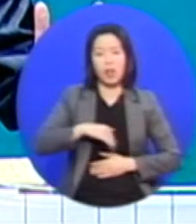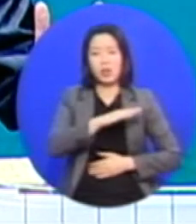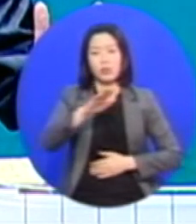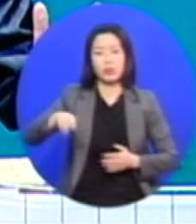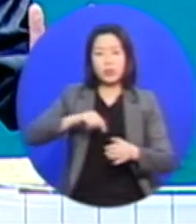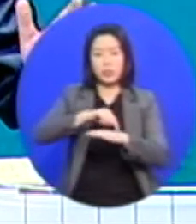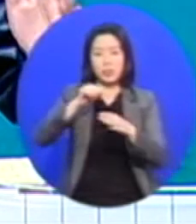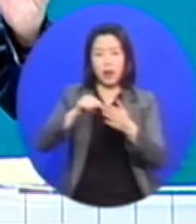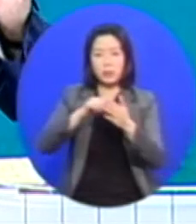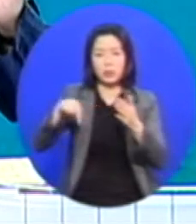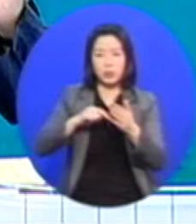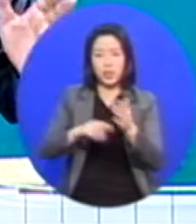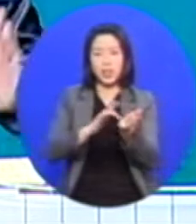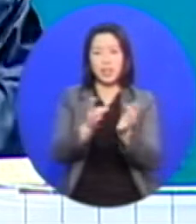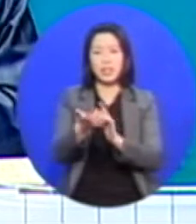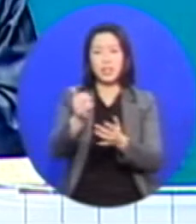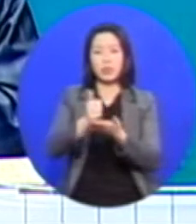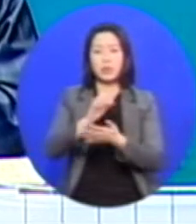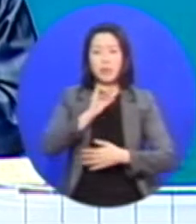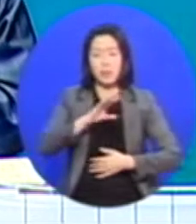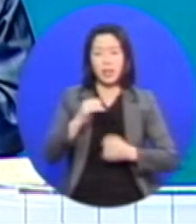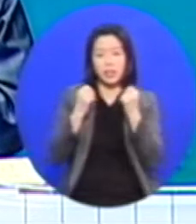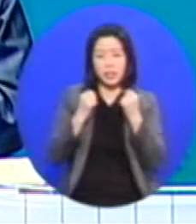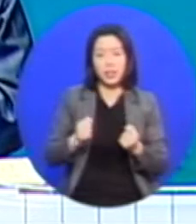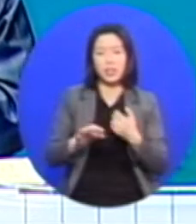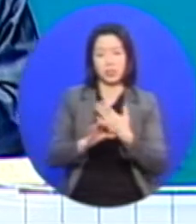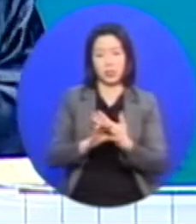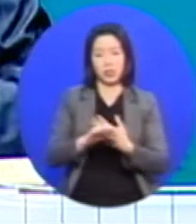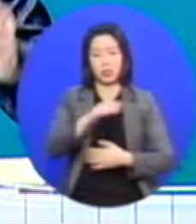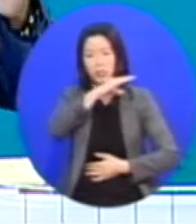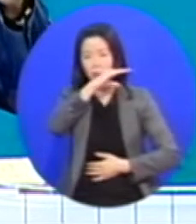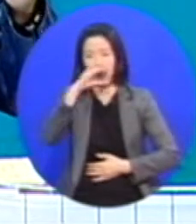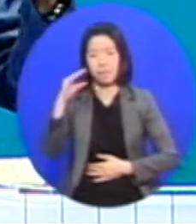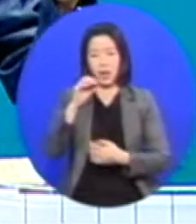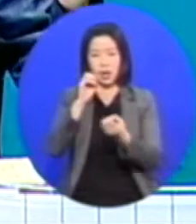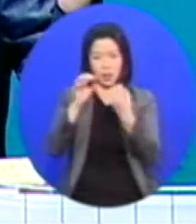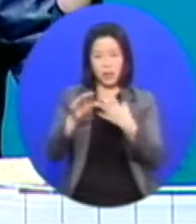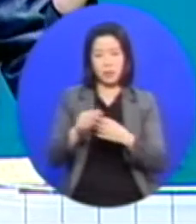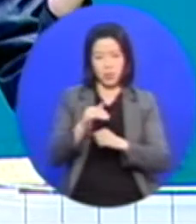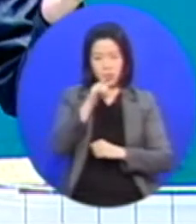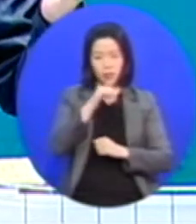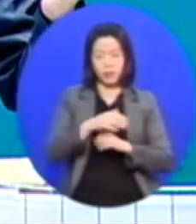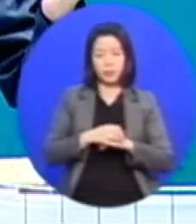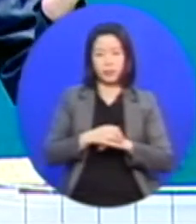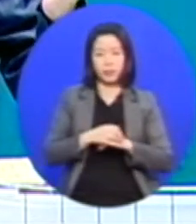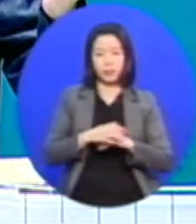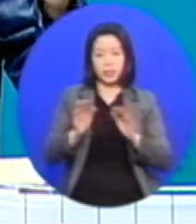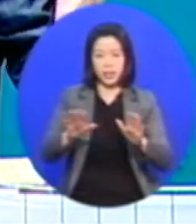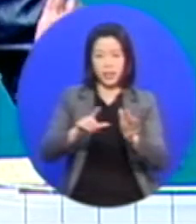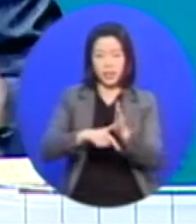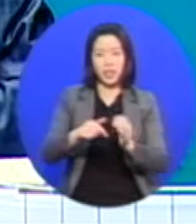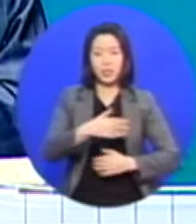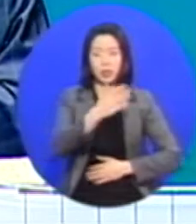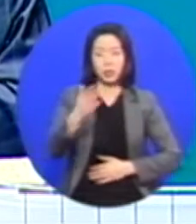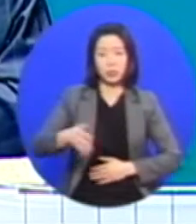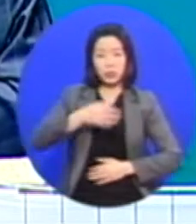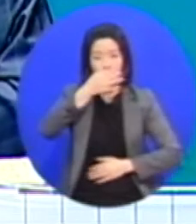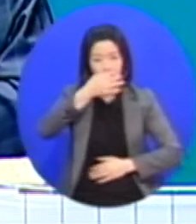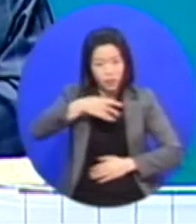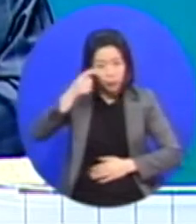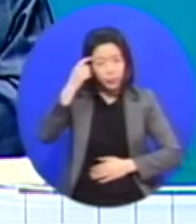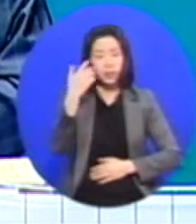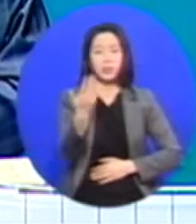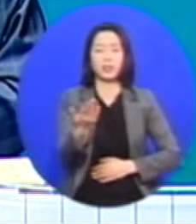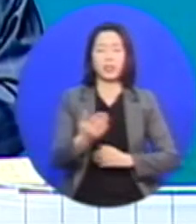하면 그게 정답이 해요 오늘 이 시간에 여러분 힘 드십니까